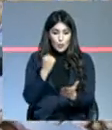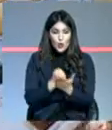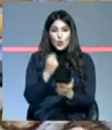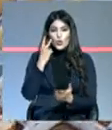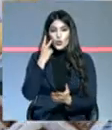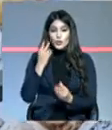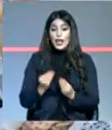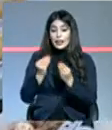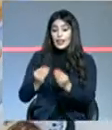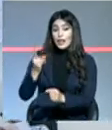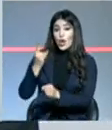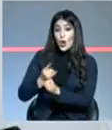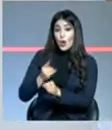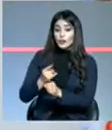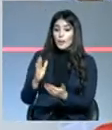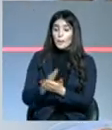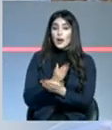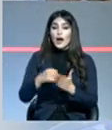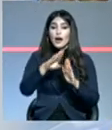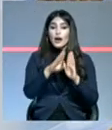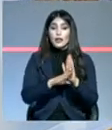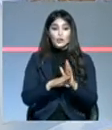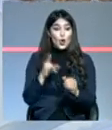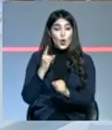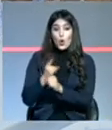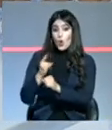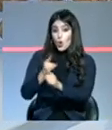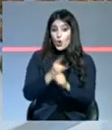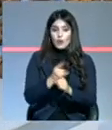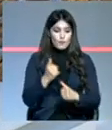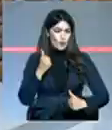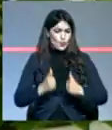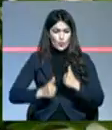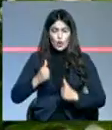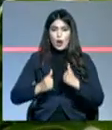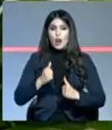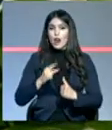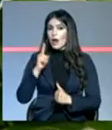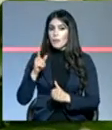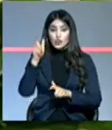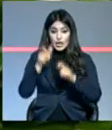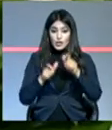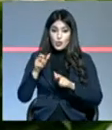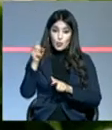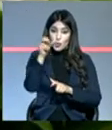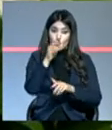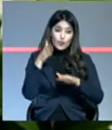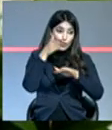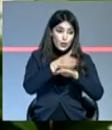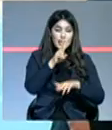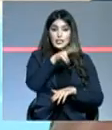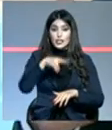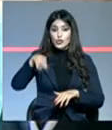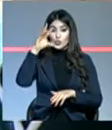ستعطي مع برنامج اعاده تصنيف القدره التنافسيه عادله الوجهه التونسيه حسب المختصين